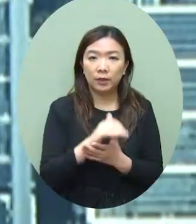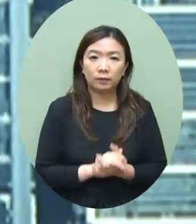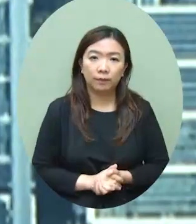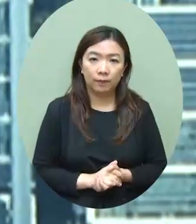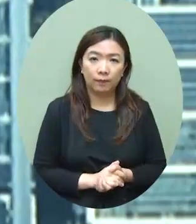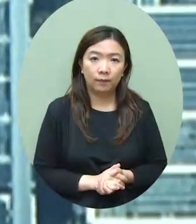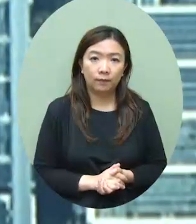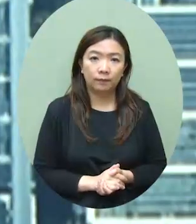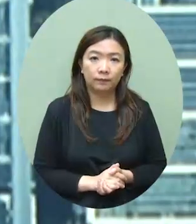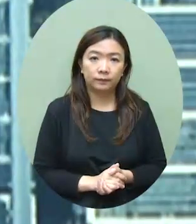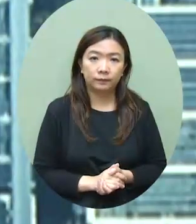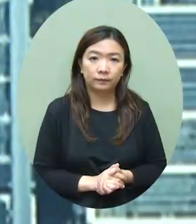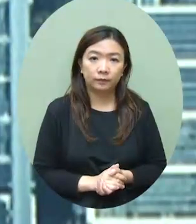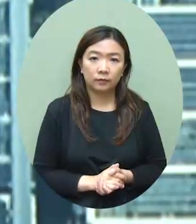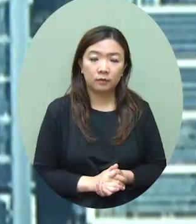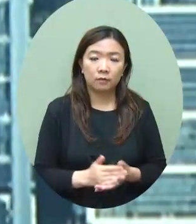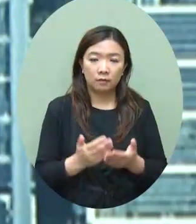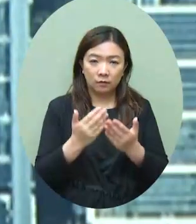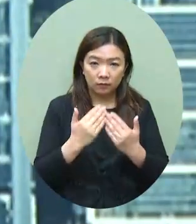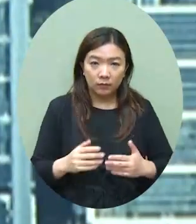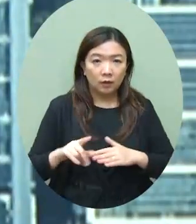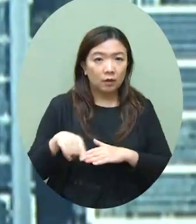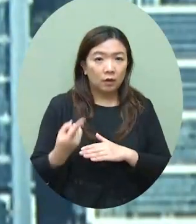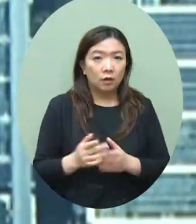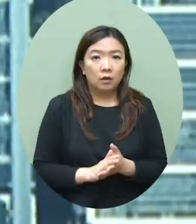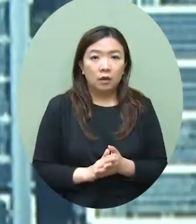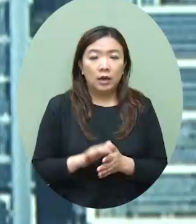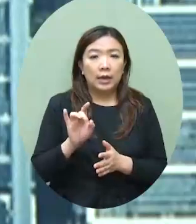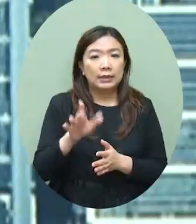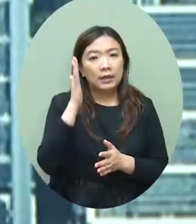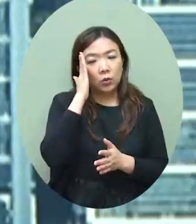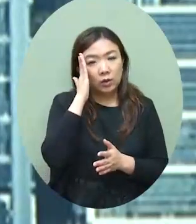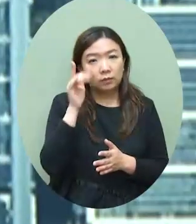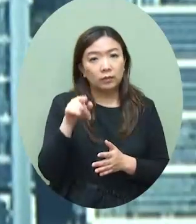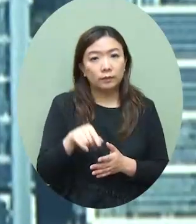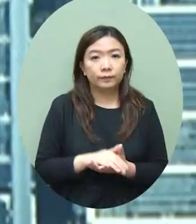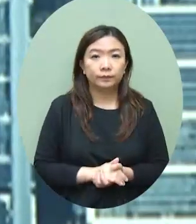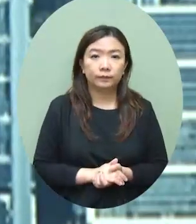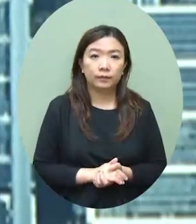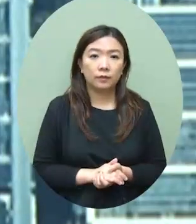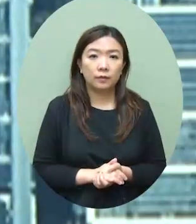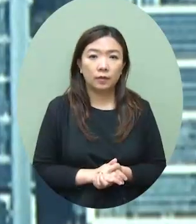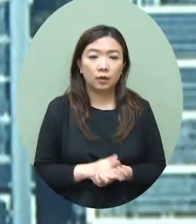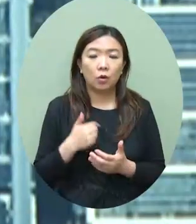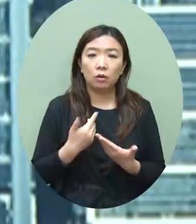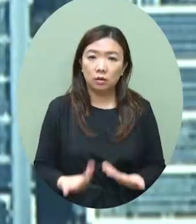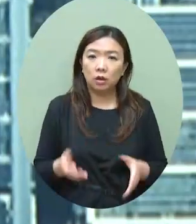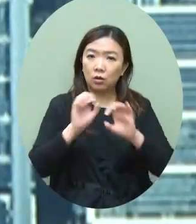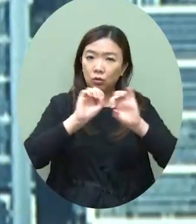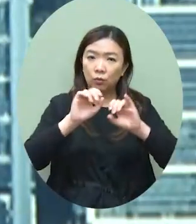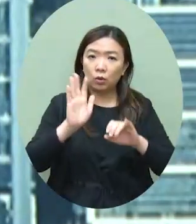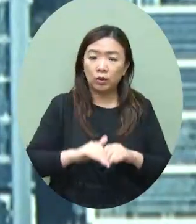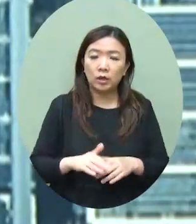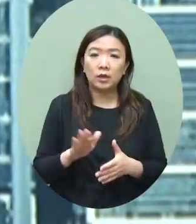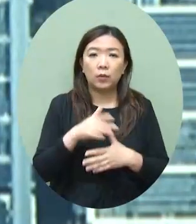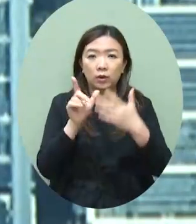咁所以跟住另一類咧就係呢啲酒店嘅設施啦。咁我亦都可以喺呢度公佈啦，因為喺5